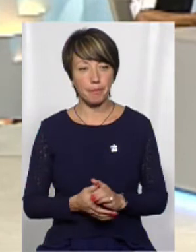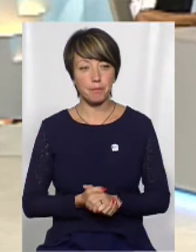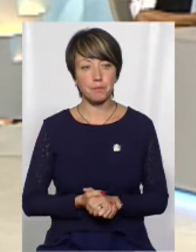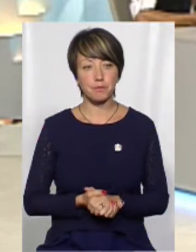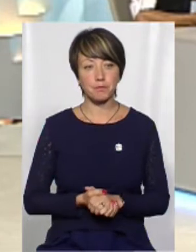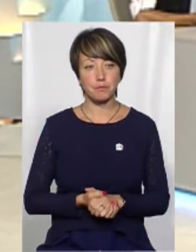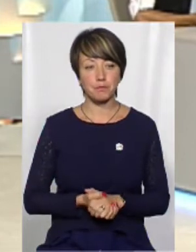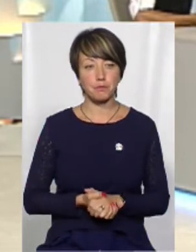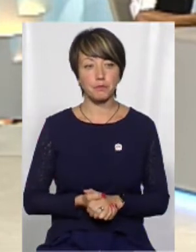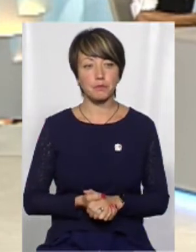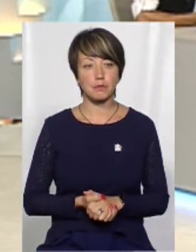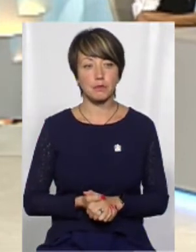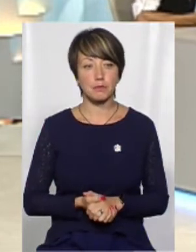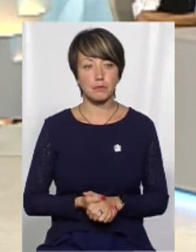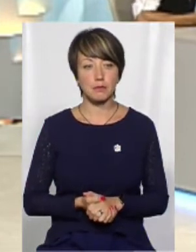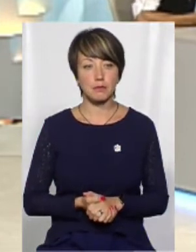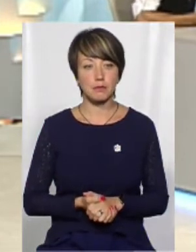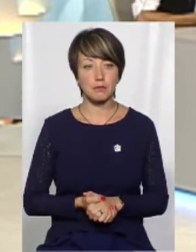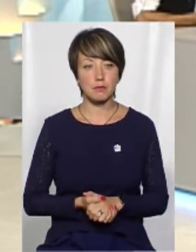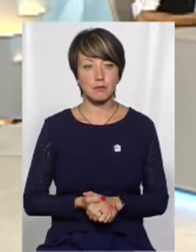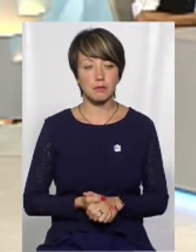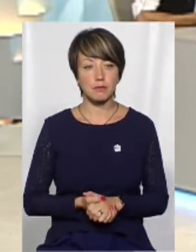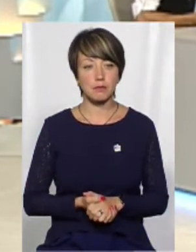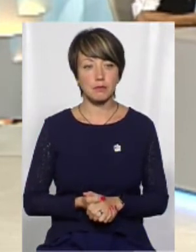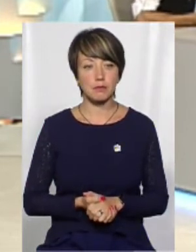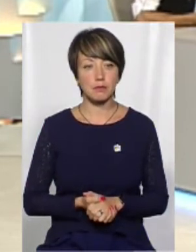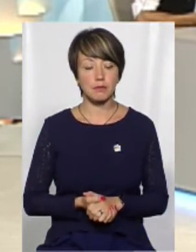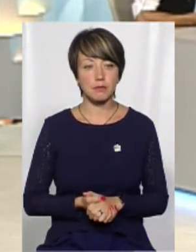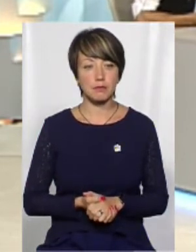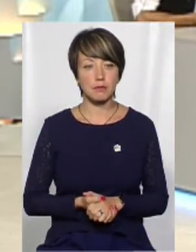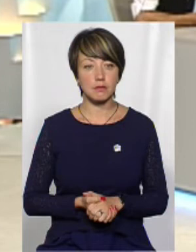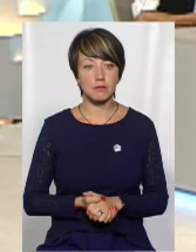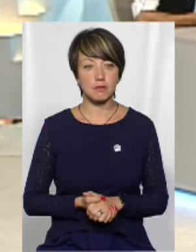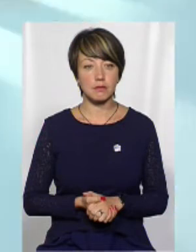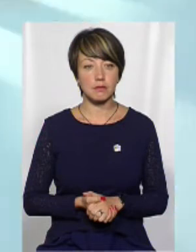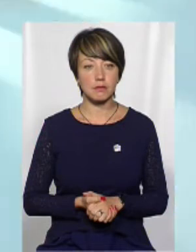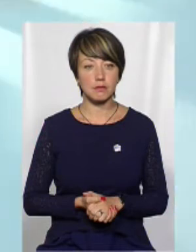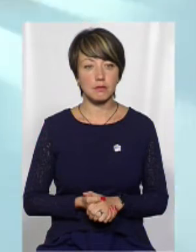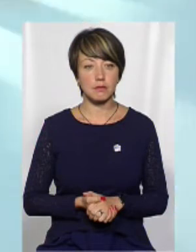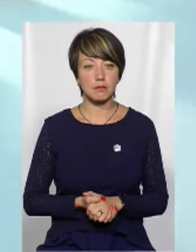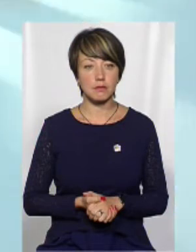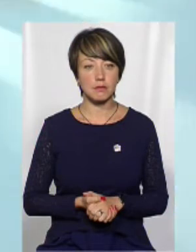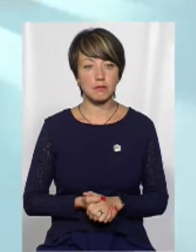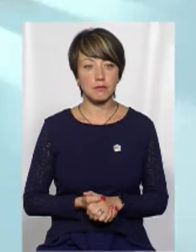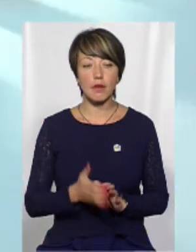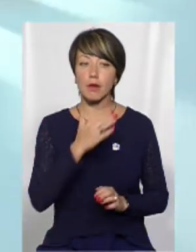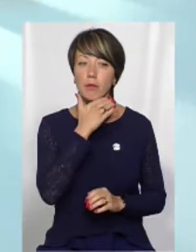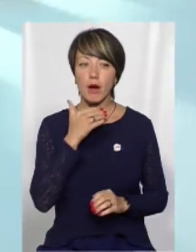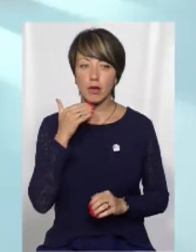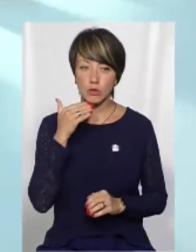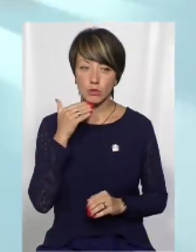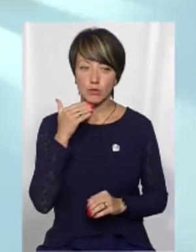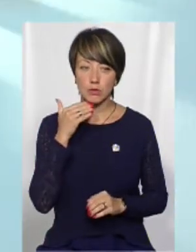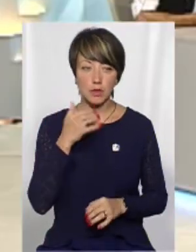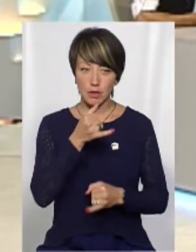Combien de l'argent il vous a fallu pour commencer votre propre business ici, en Ukraine? Oui. Beaucoup. Багато.